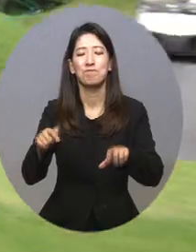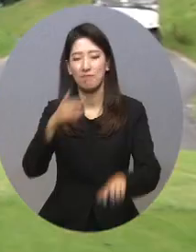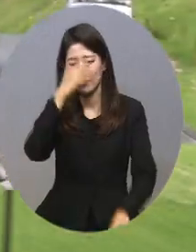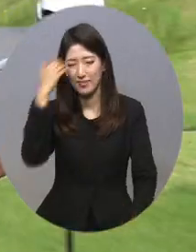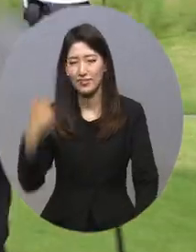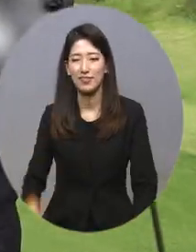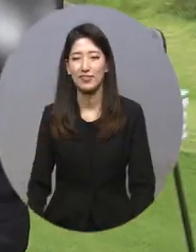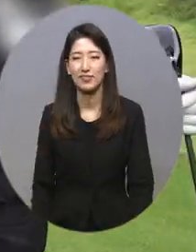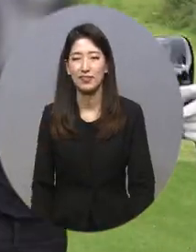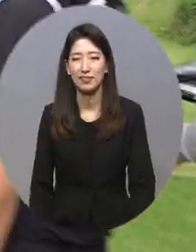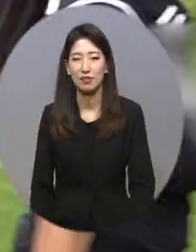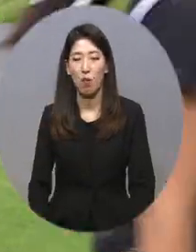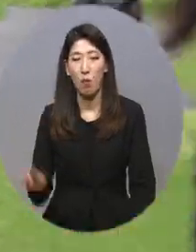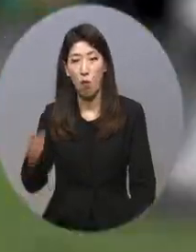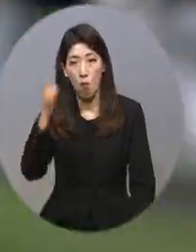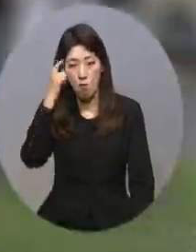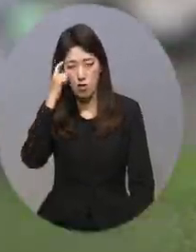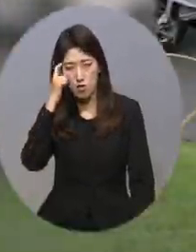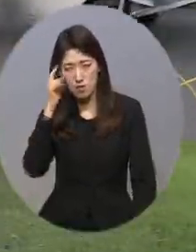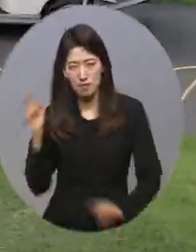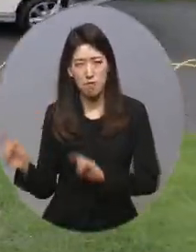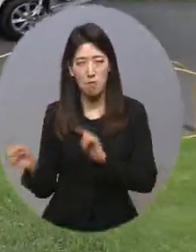그래도 멘탈 진짜 잘 잡는다.